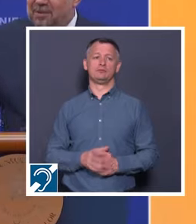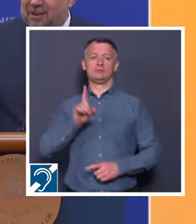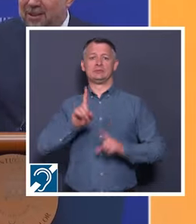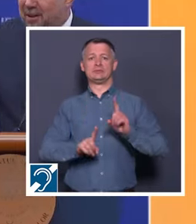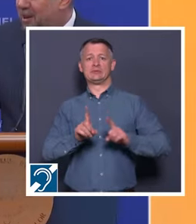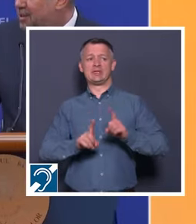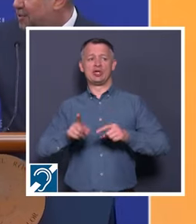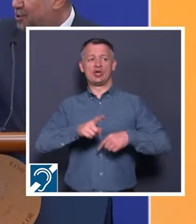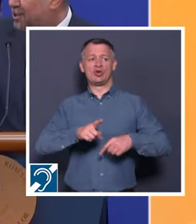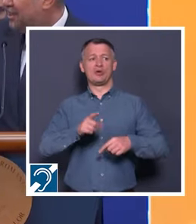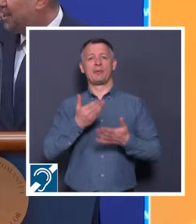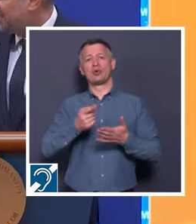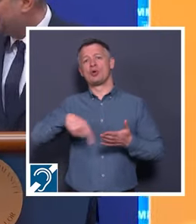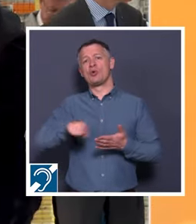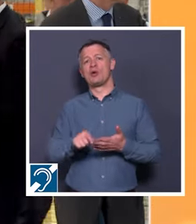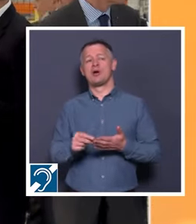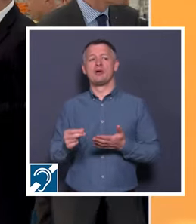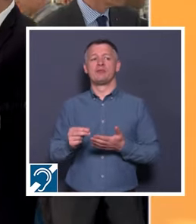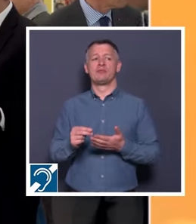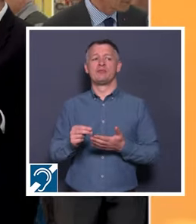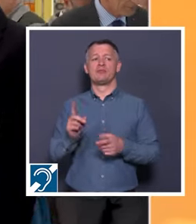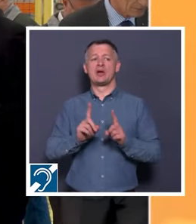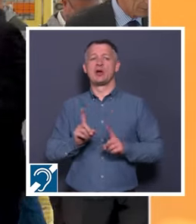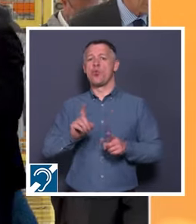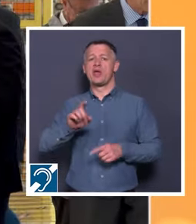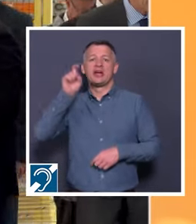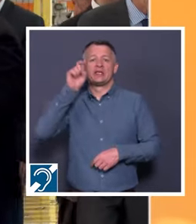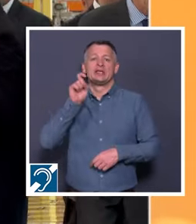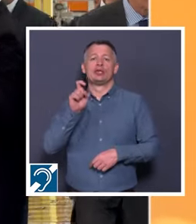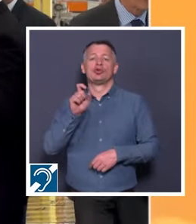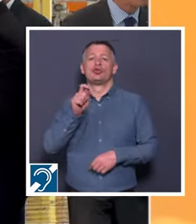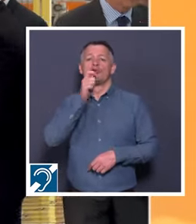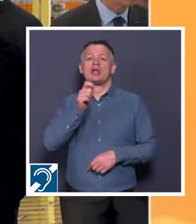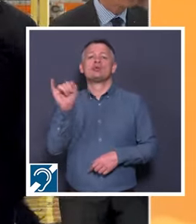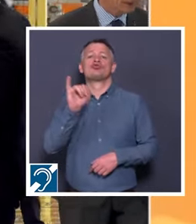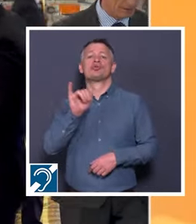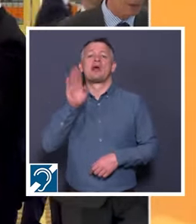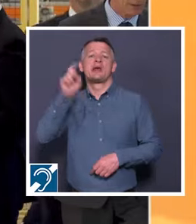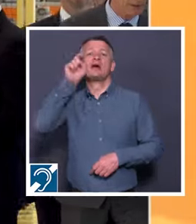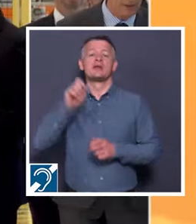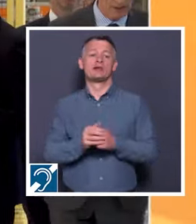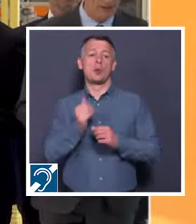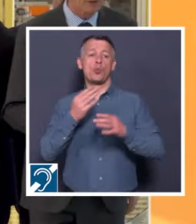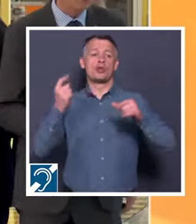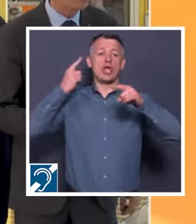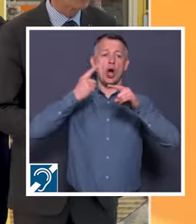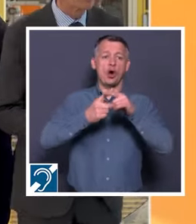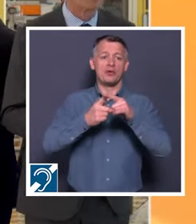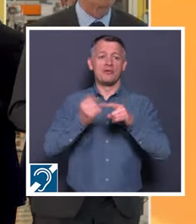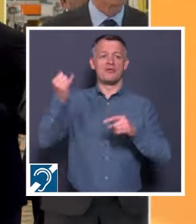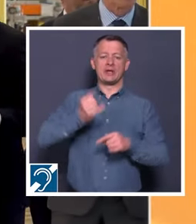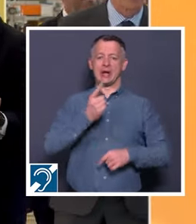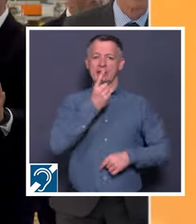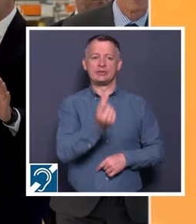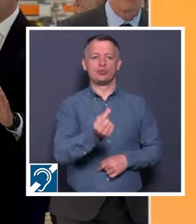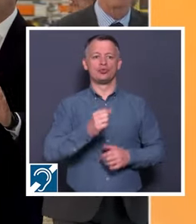dacă noi, pentru că noi am pus întrebarea, ok, și dacă n-ai încredere în jurnaliști, în cine ai încredere? Și de foarte multe ori vine răspunsul,